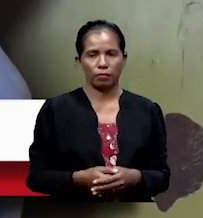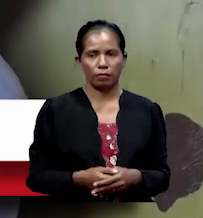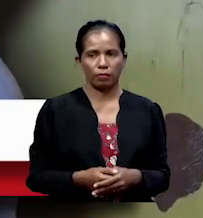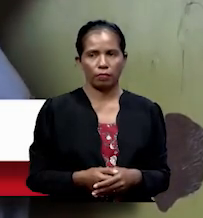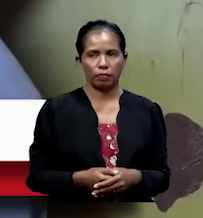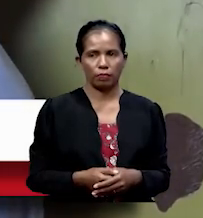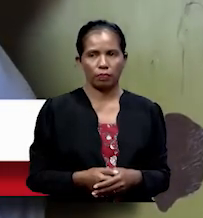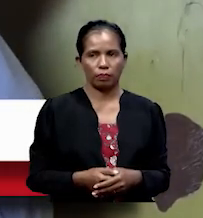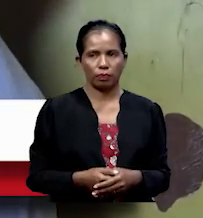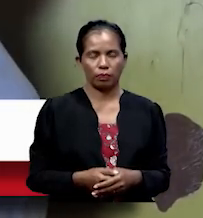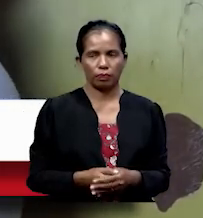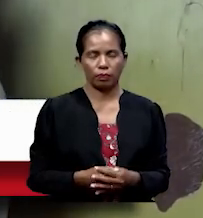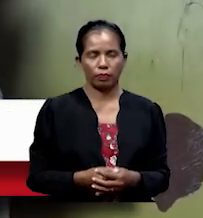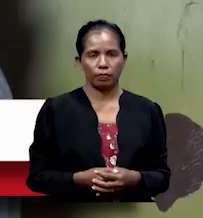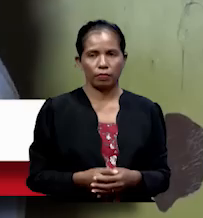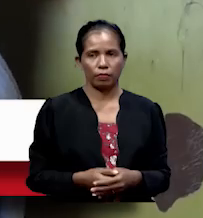sao.